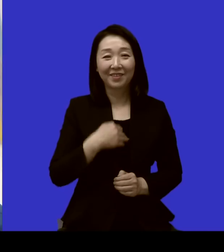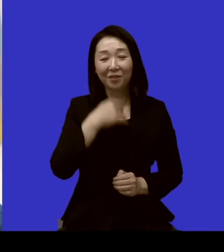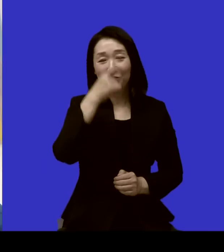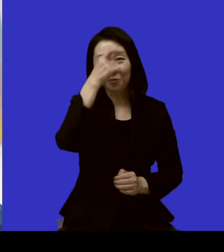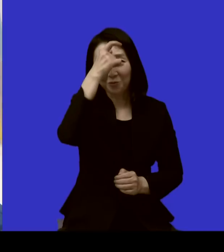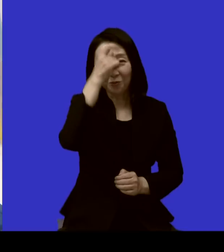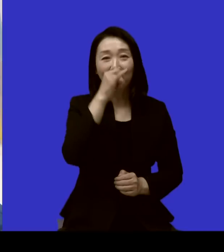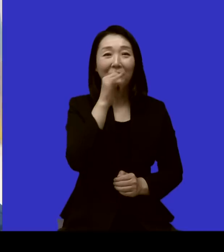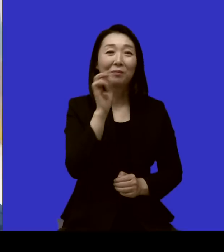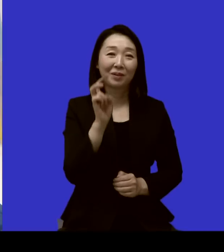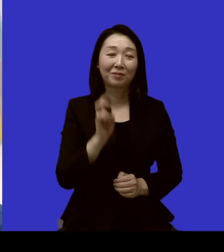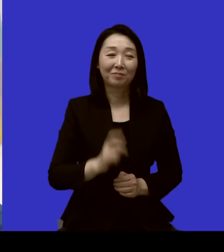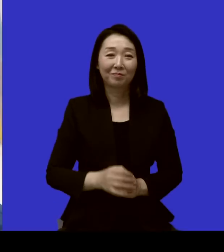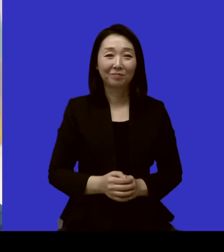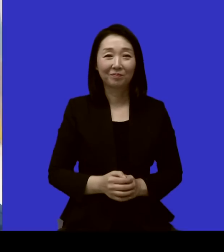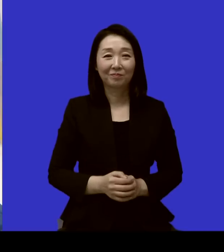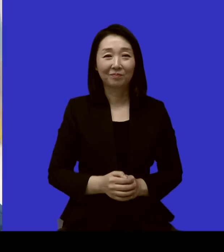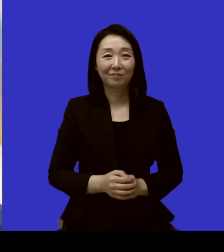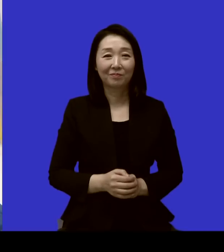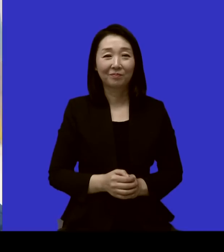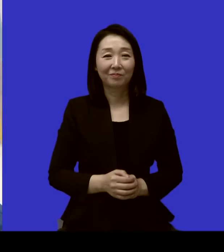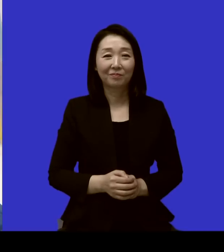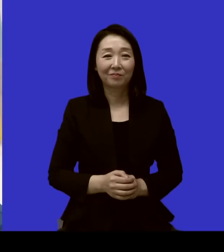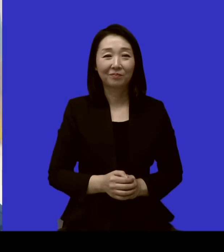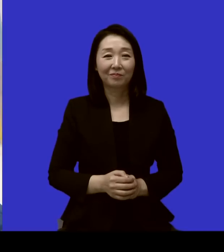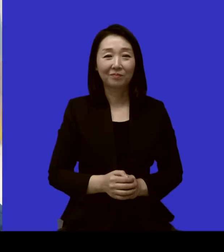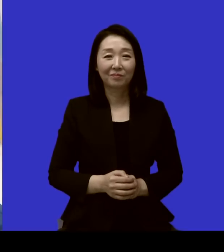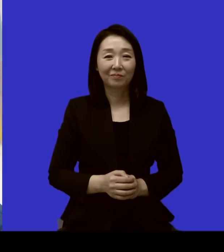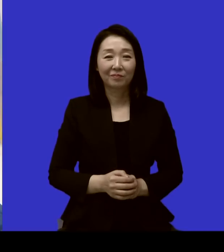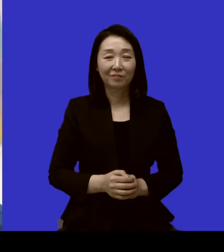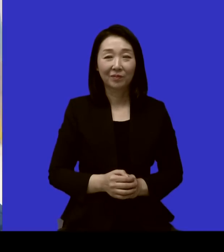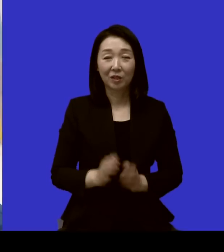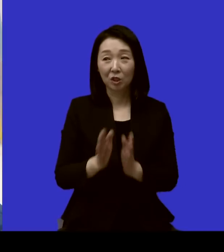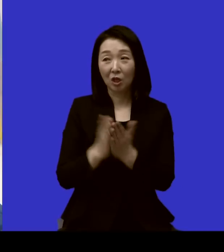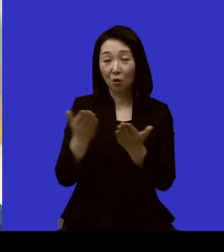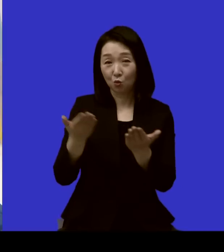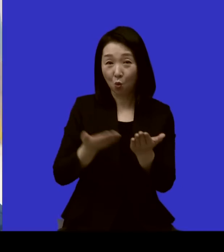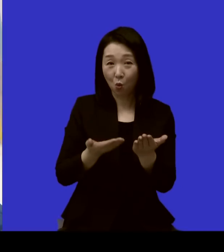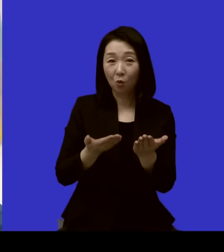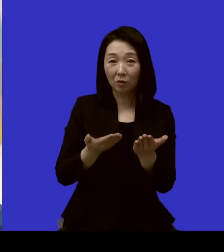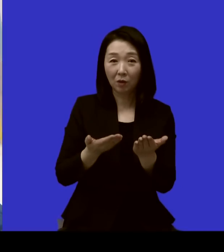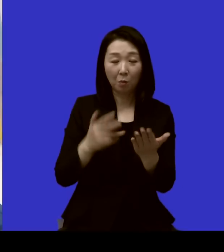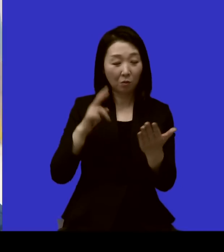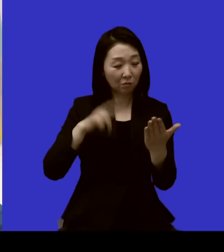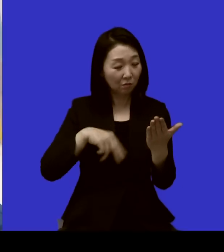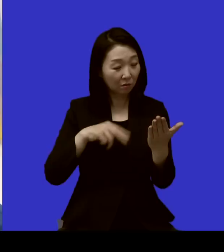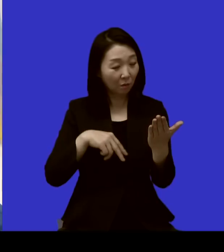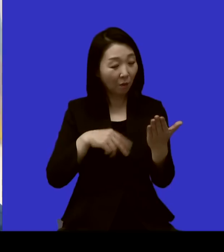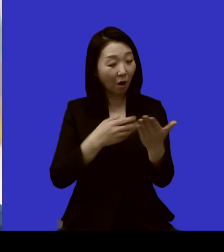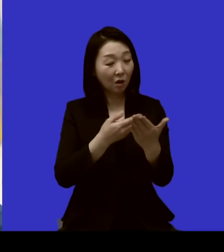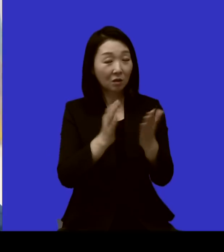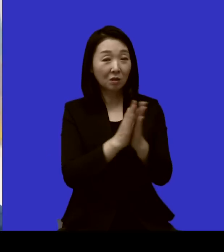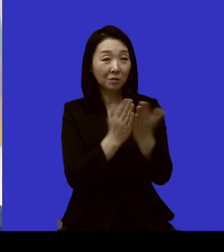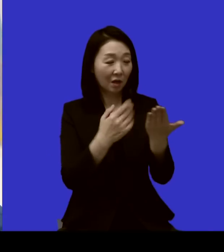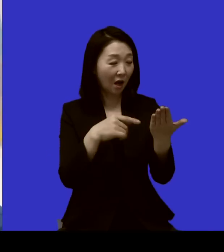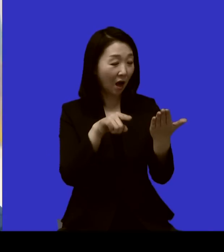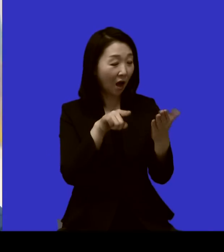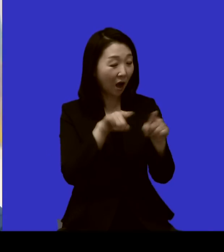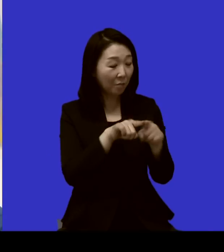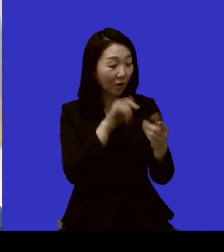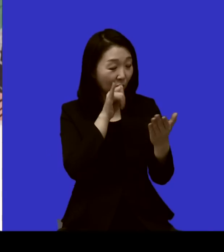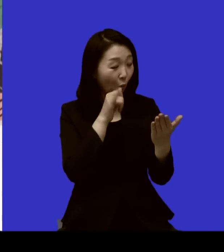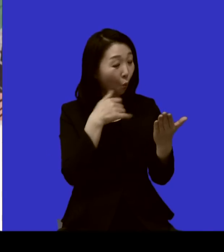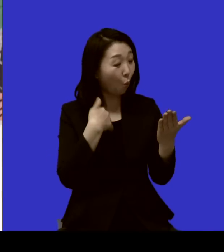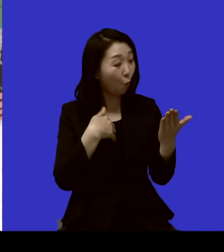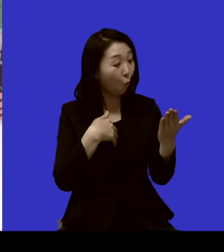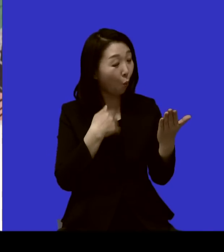고집이 있었나 봐요. 그래서? 계속 이렇게 시간을 보냈는데 네. 그 소공녀라는 책을 주셨고 예. 그걸 한 번 읽었는데 그림책이 같이 섞여 있어서 재밌는